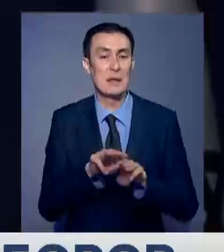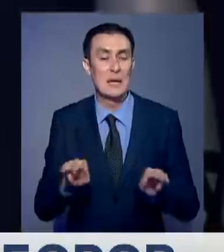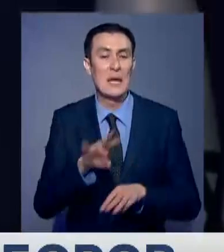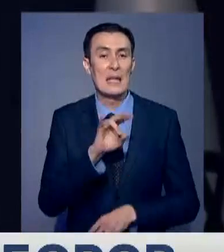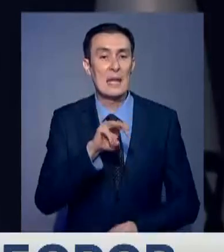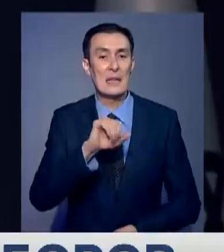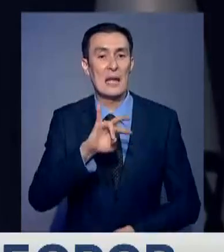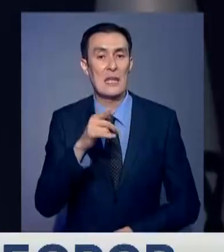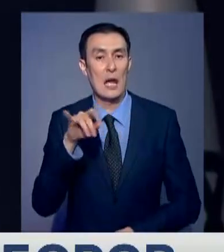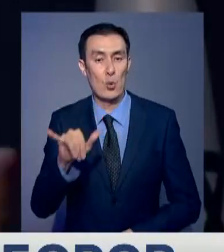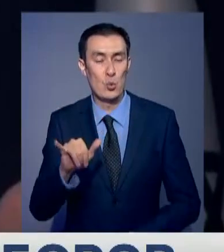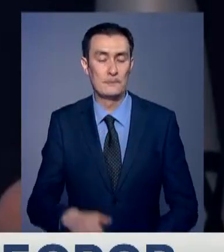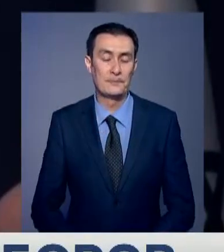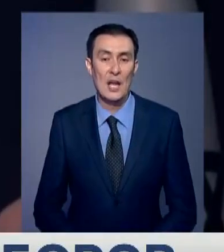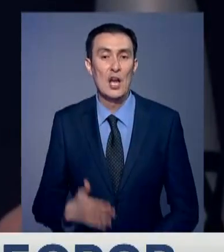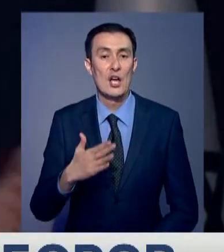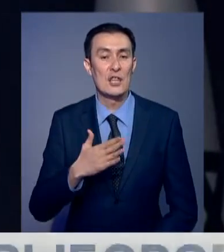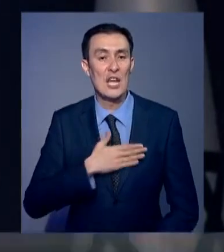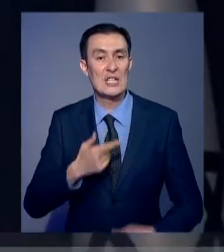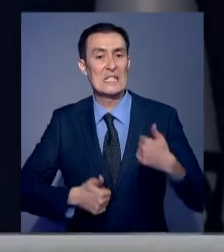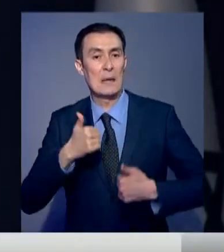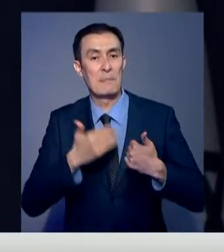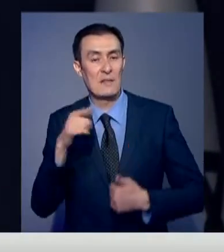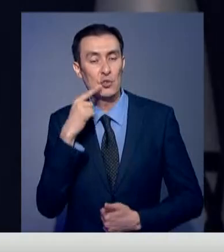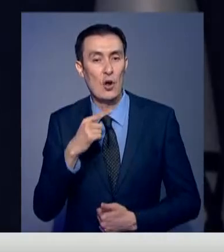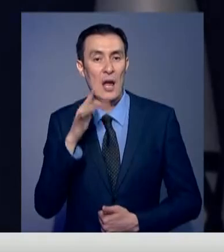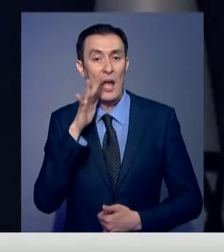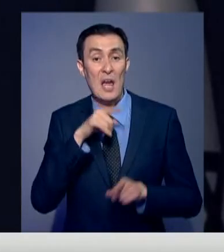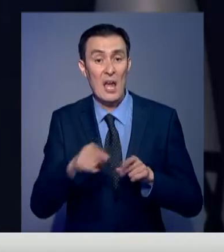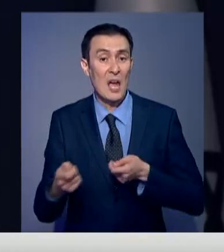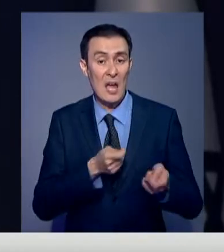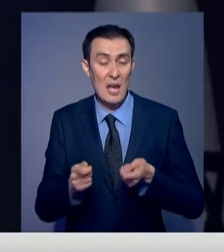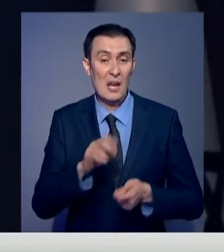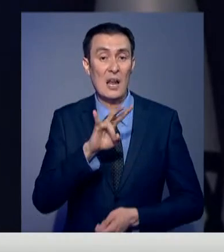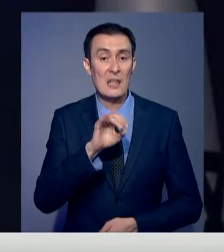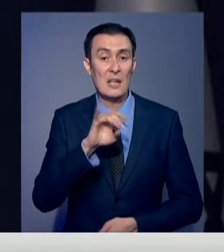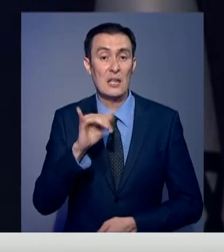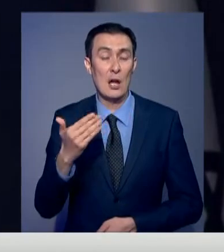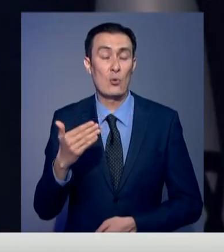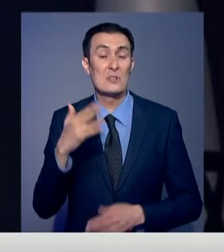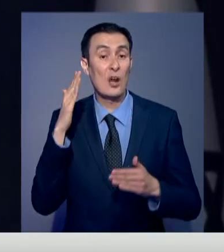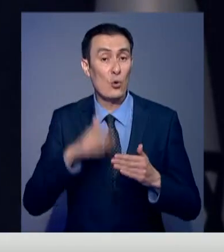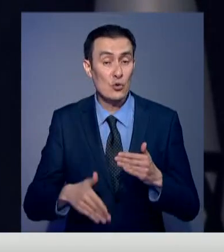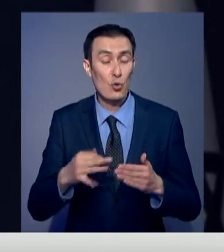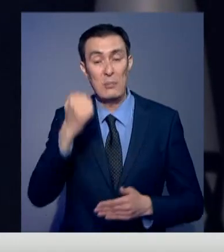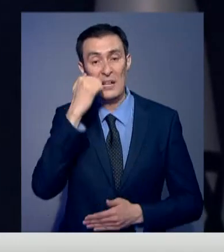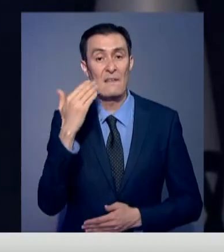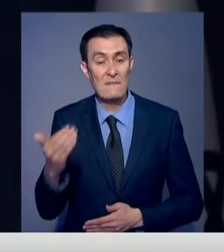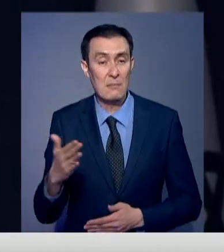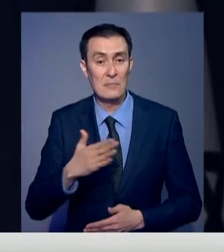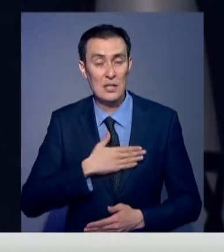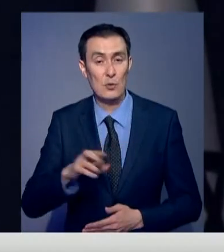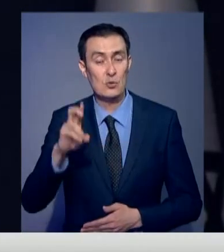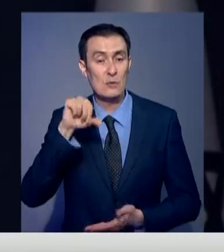Нетаньяху. Наши враги говорили, эра Нетаньяху закончилась, но благодаря вам, нашим союзникам, благодаря